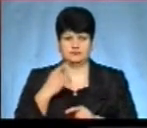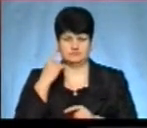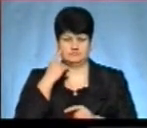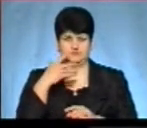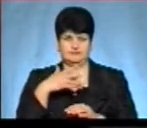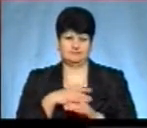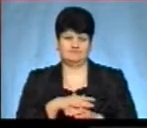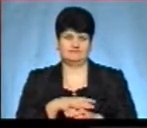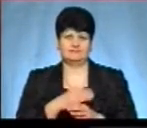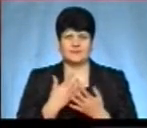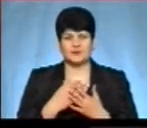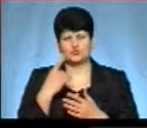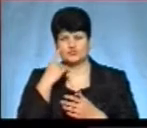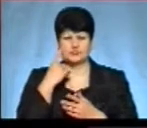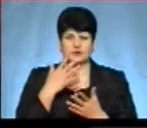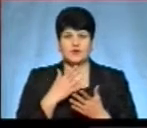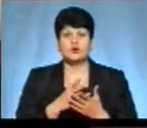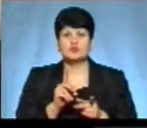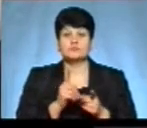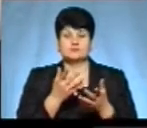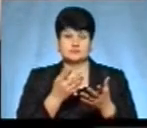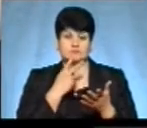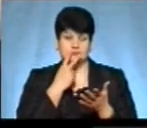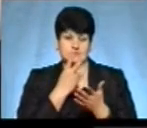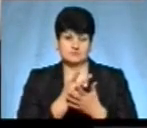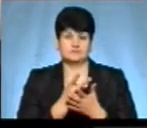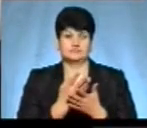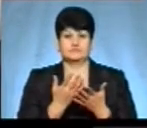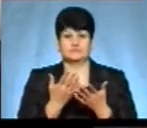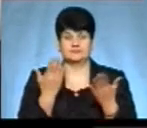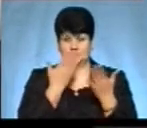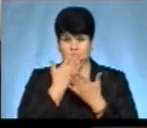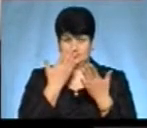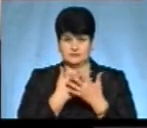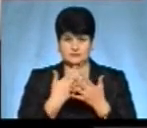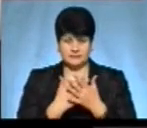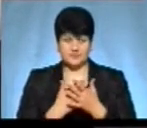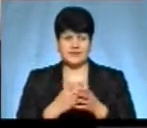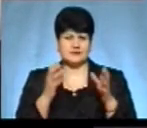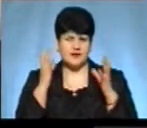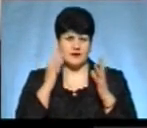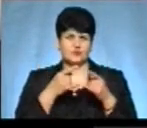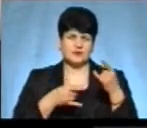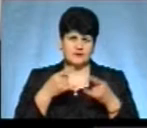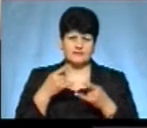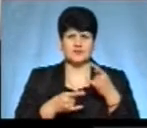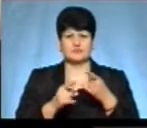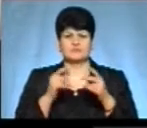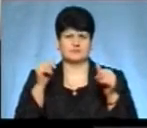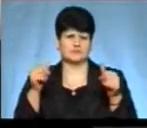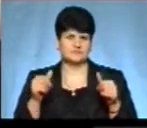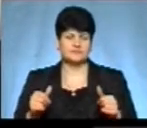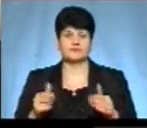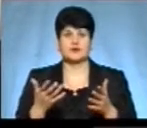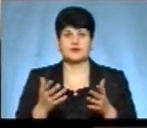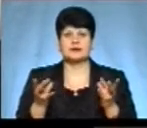мислення. Так? Тобто будь-яку інформацію, яку ви отримуєте з бікбордів, з телевізорів, з радіо, з телебачення,